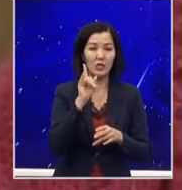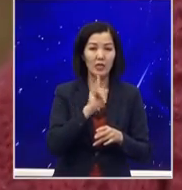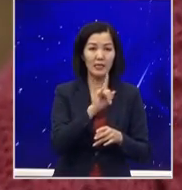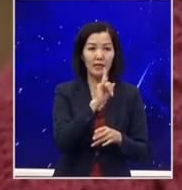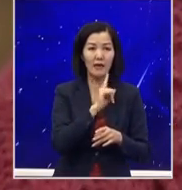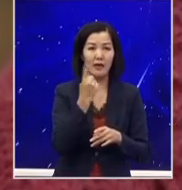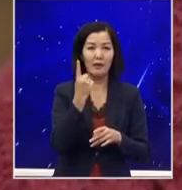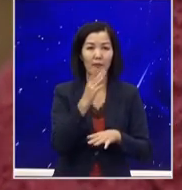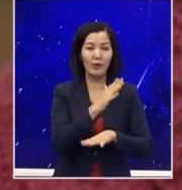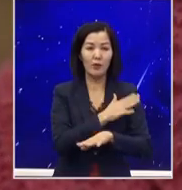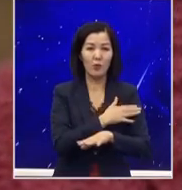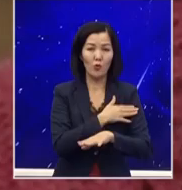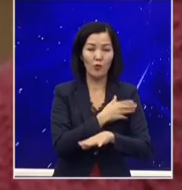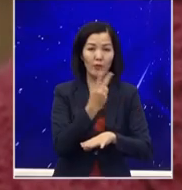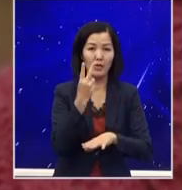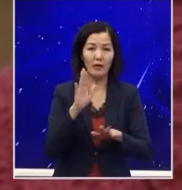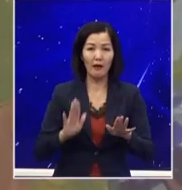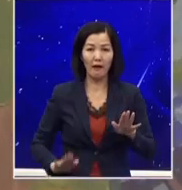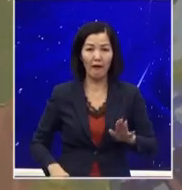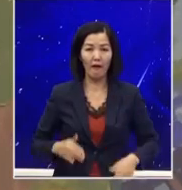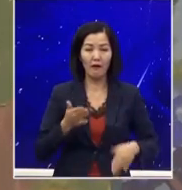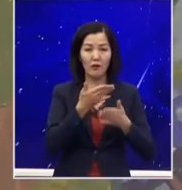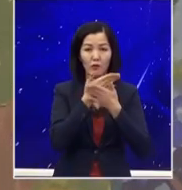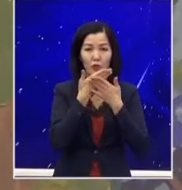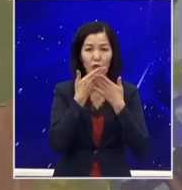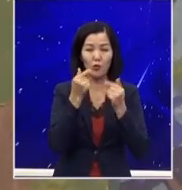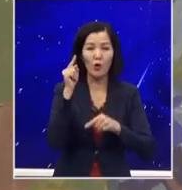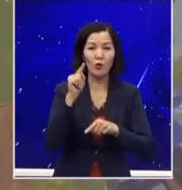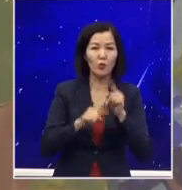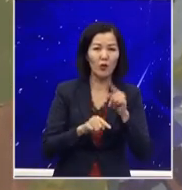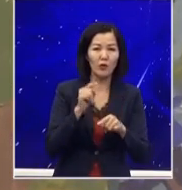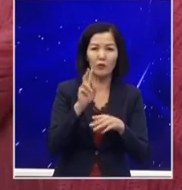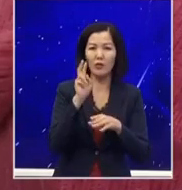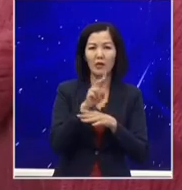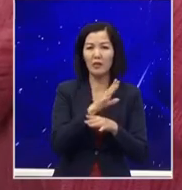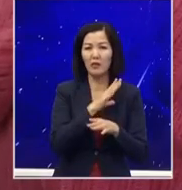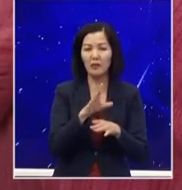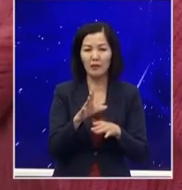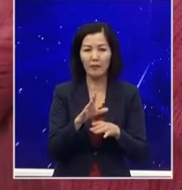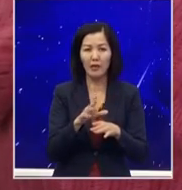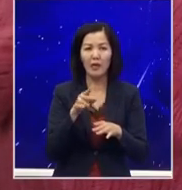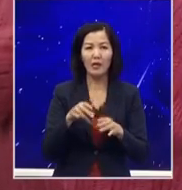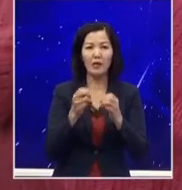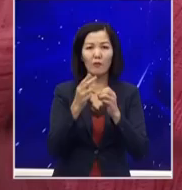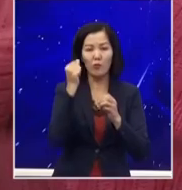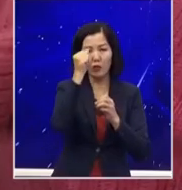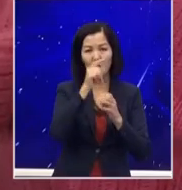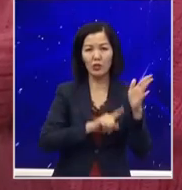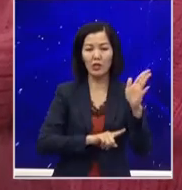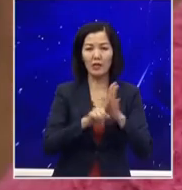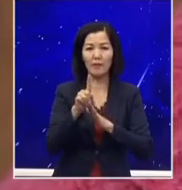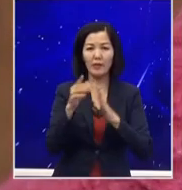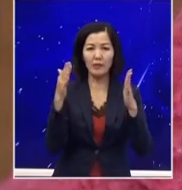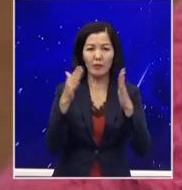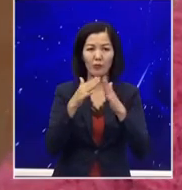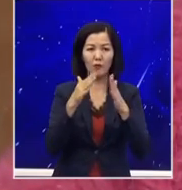бір қол екі бірдей аяқтан айырылды. Сөйтіп жақындарына салмақ салғысы келмеген қайсар қыз 2012 жылдан бері осы